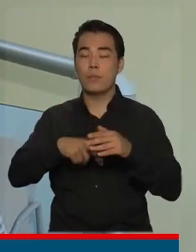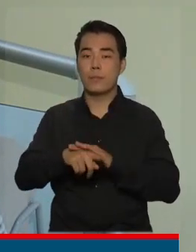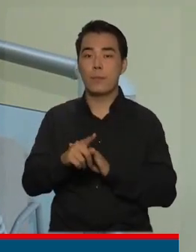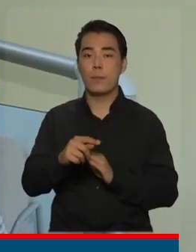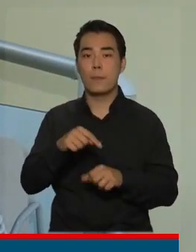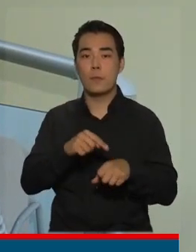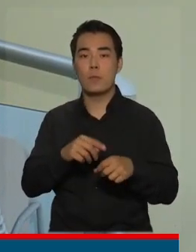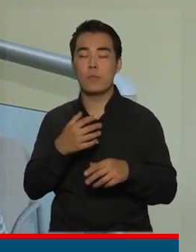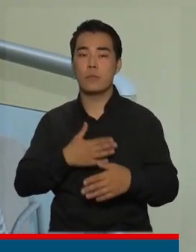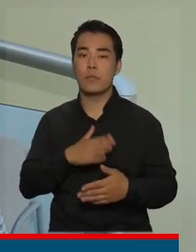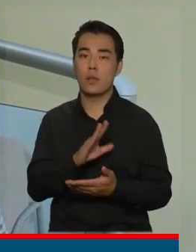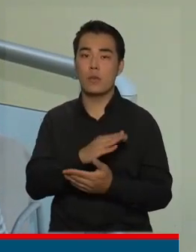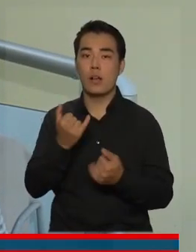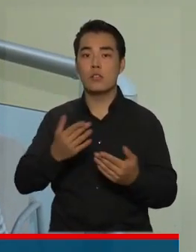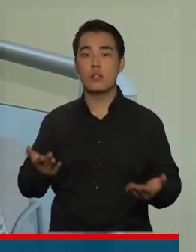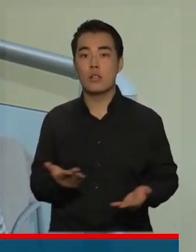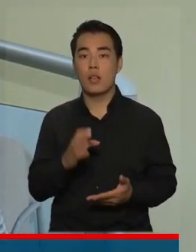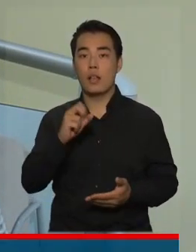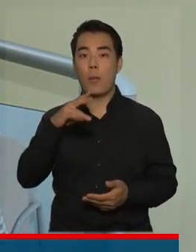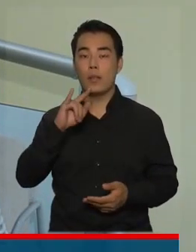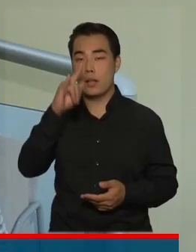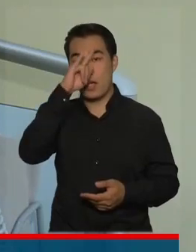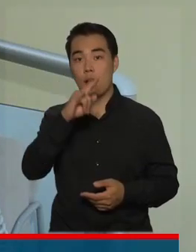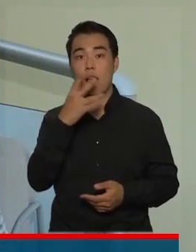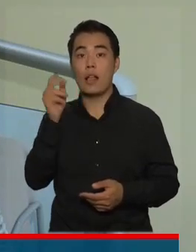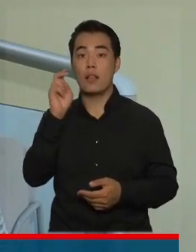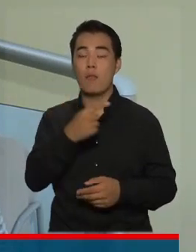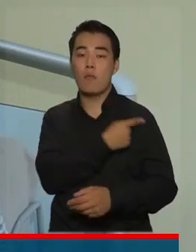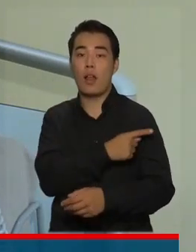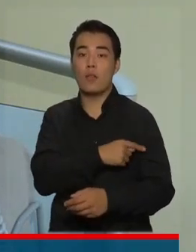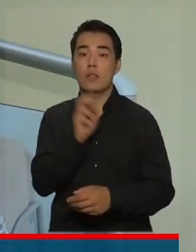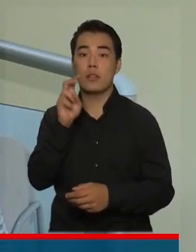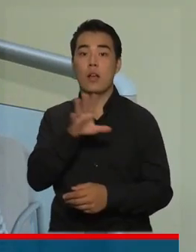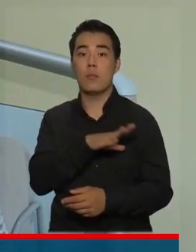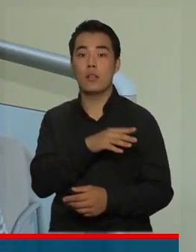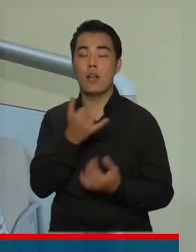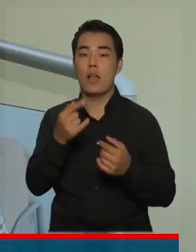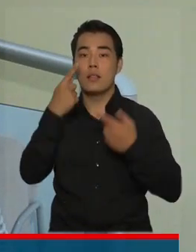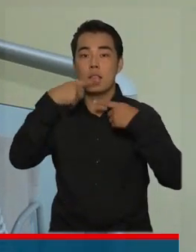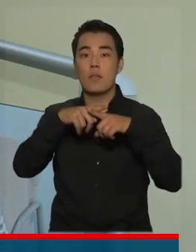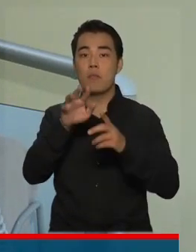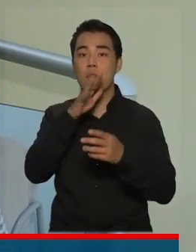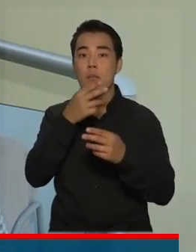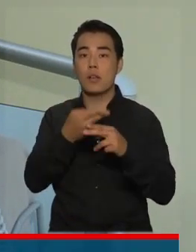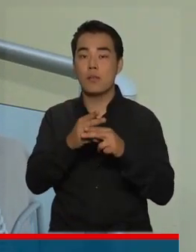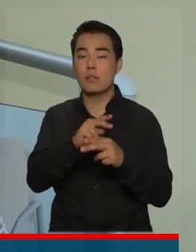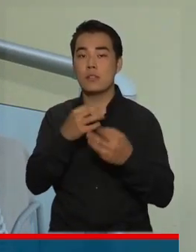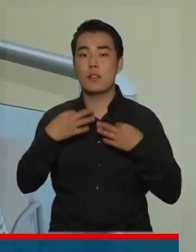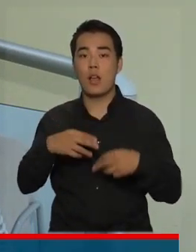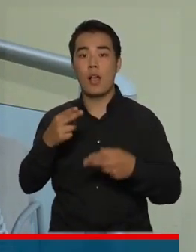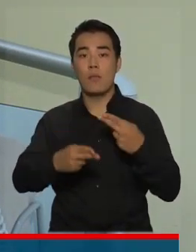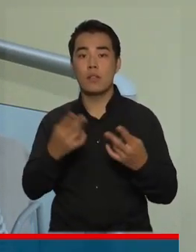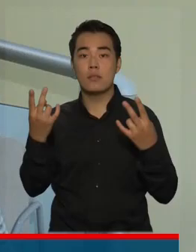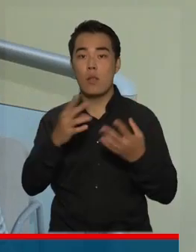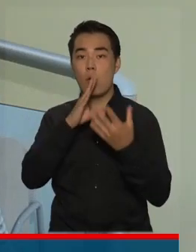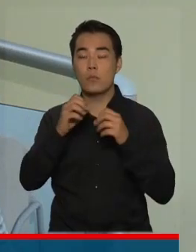сезе бастадым. Сөйтіп өңірімізге Саламатты Қазақстан пойызы келген уақытта дәрігерлерге бардым. Олар аппараттың уақыты өткенін біліп, шұғыл ота жасау керек